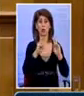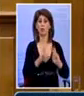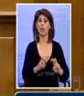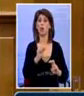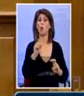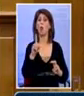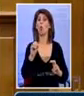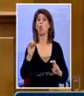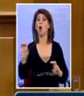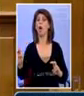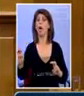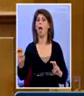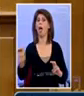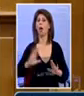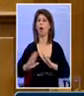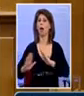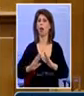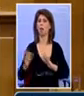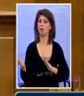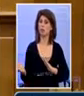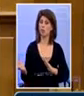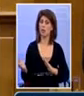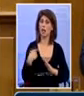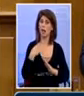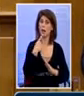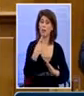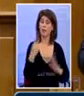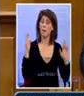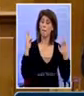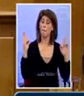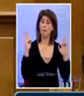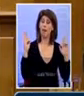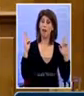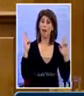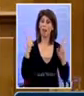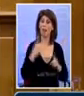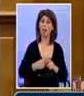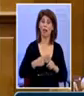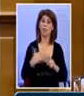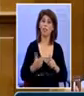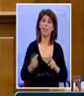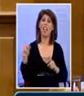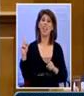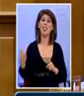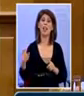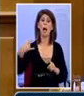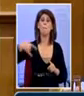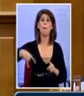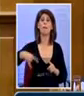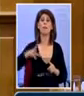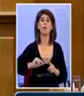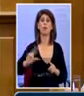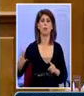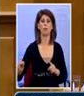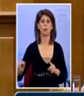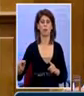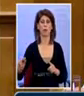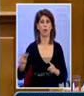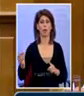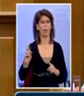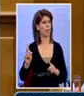ΣΔΟΕ. Είπατε όμως μακάρι η χώρα να είχε άλλους 10 Παπαστάβρου. Δεν έχει άλλους 10,